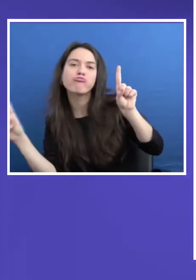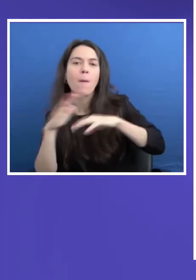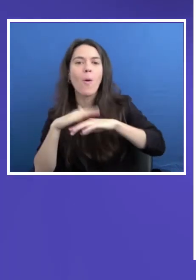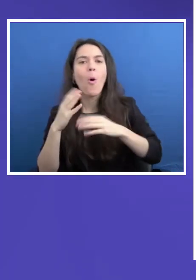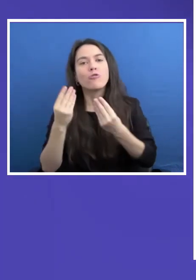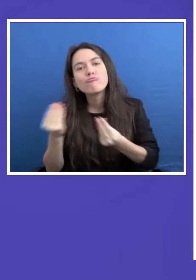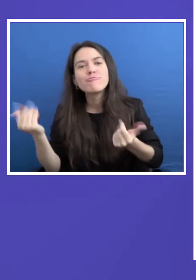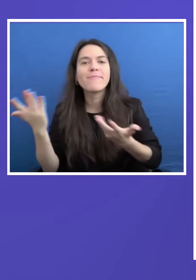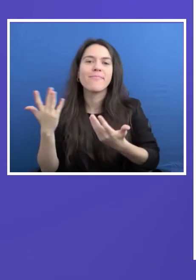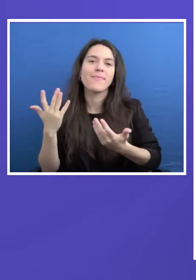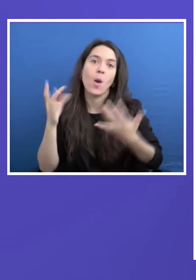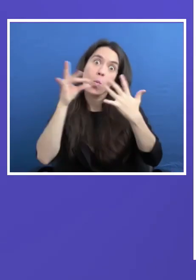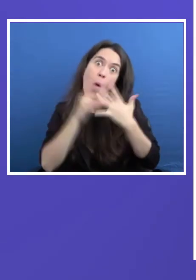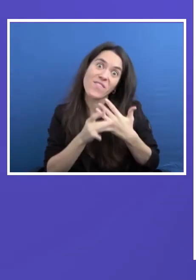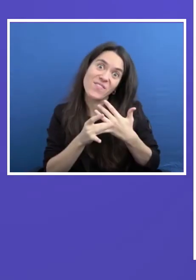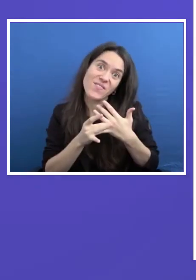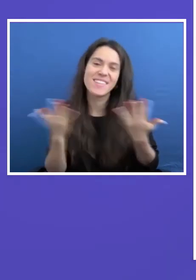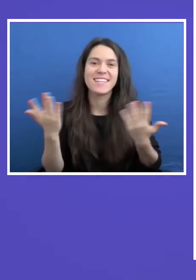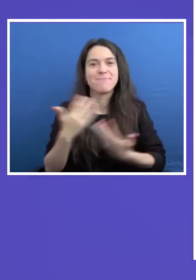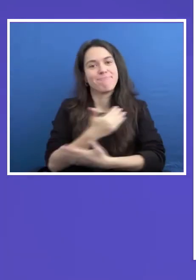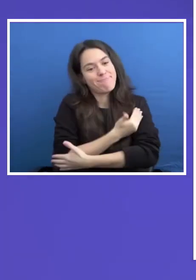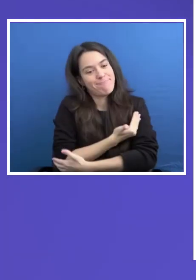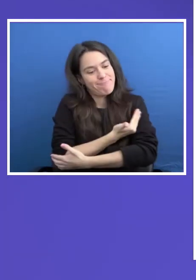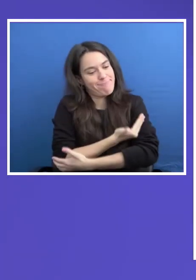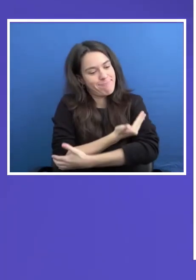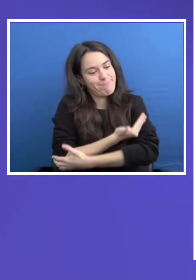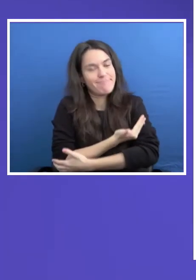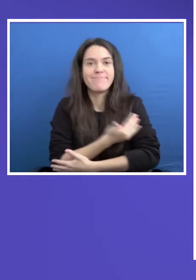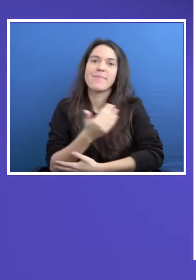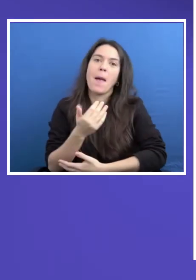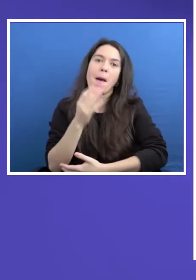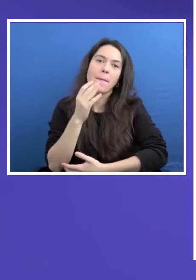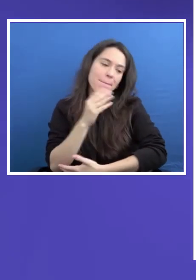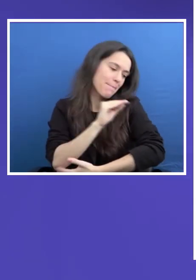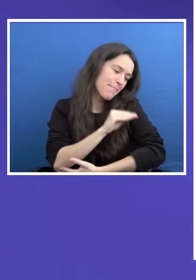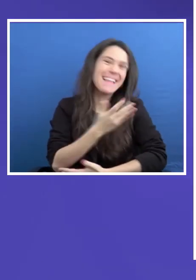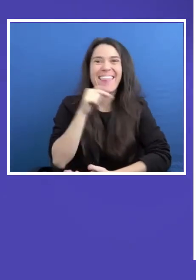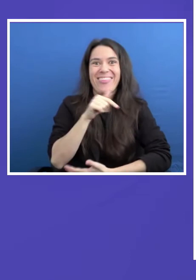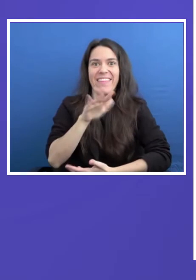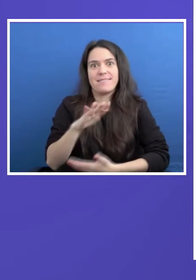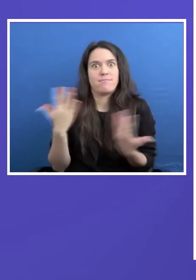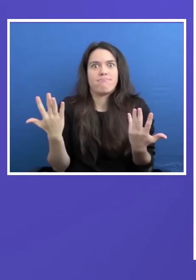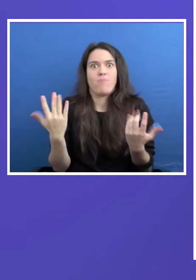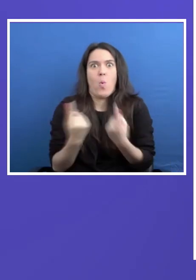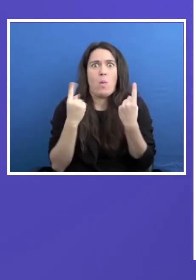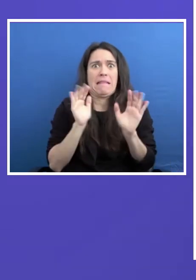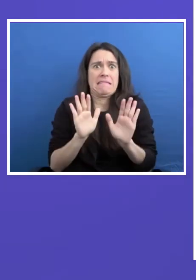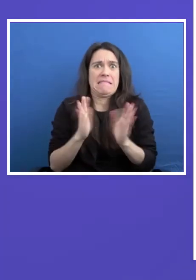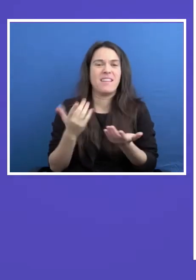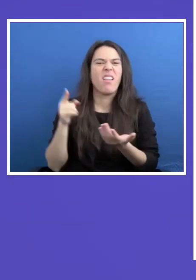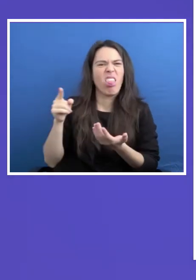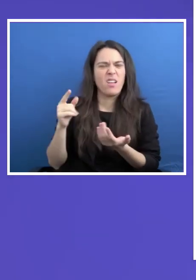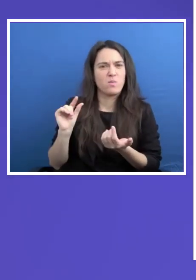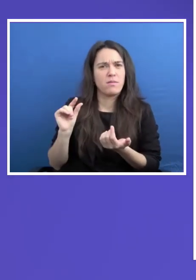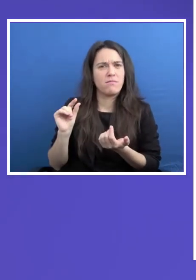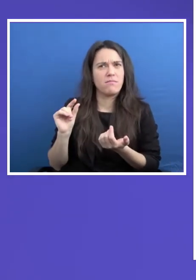تكون أم، وإنها تكون لها دور في بناء جيل جديد يعني بيعطي البشرية الكثير والكثير. فجزء من